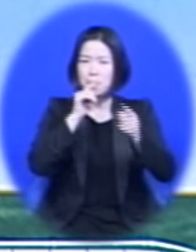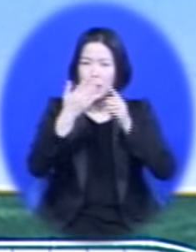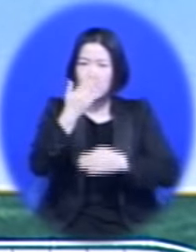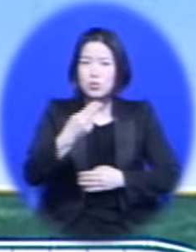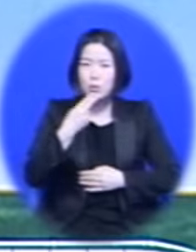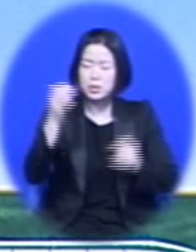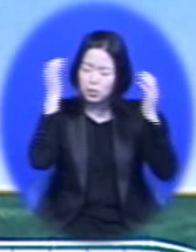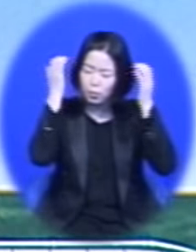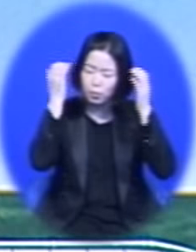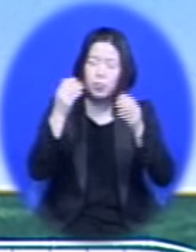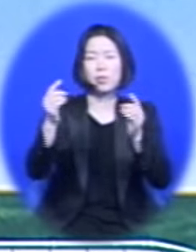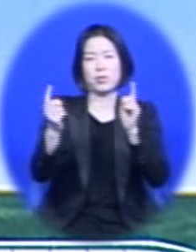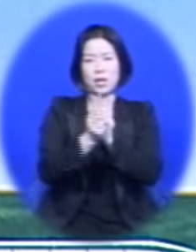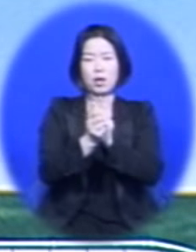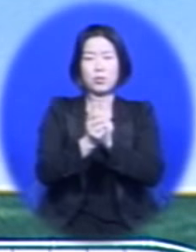고난을 당하고 순교합니다.